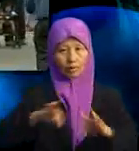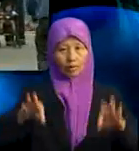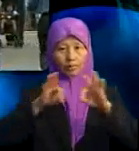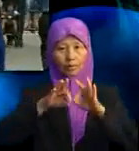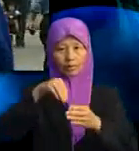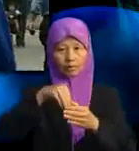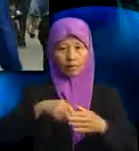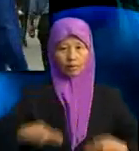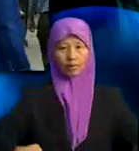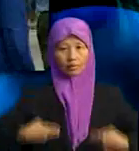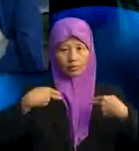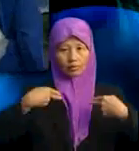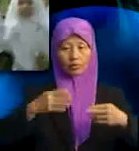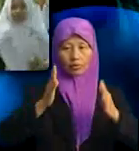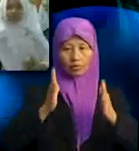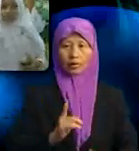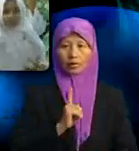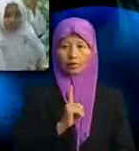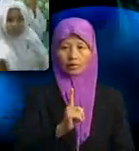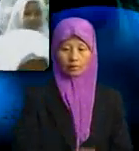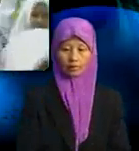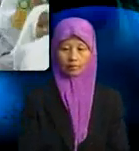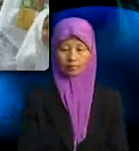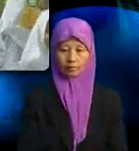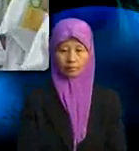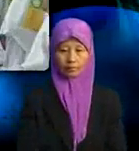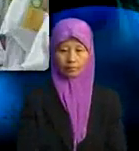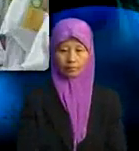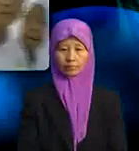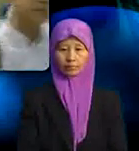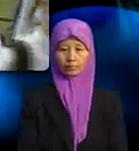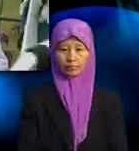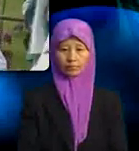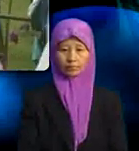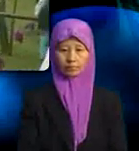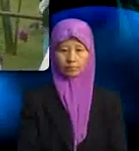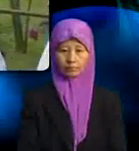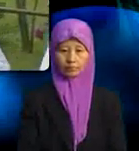ia amatlah penting dalam kehidupan setiap orang Islam.